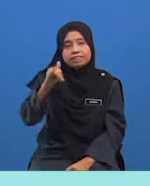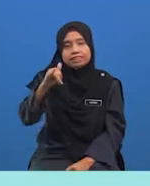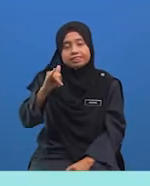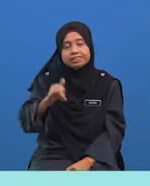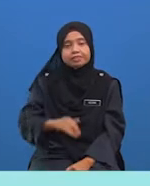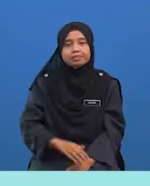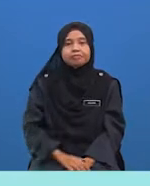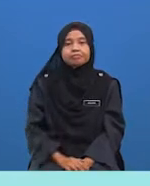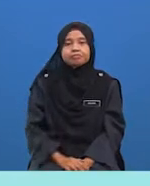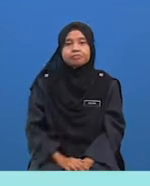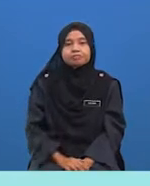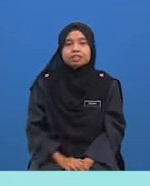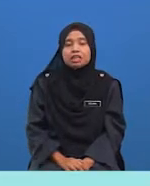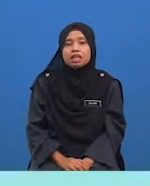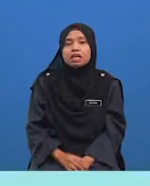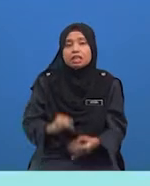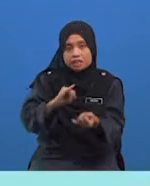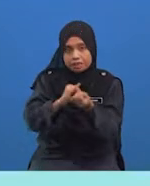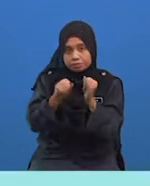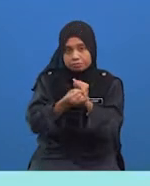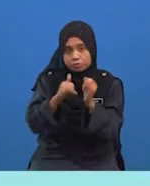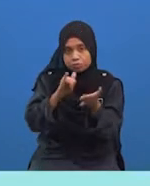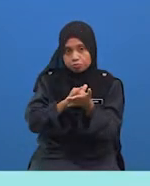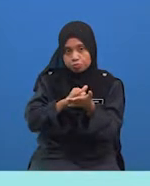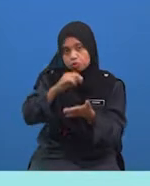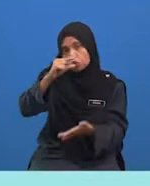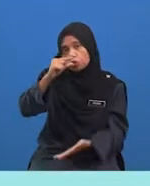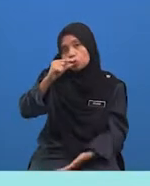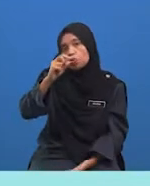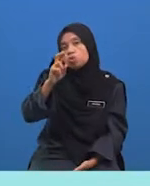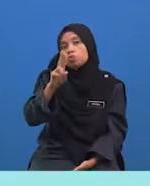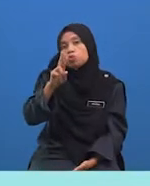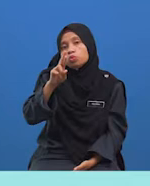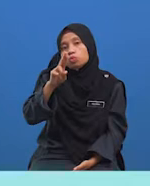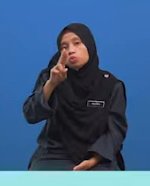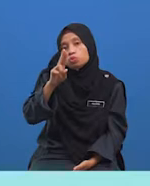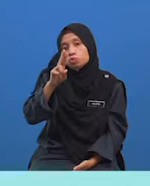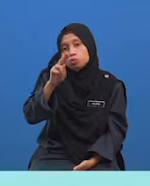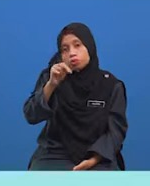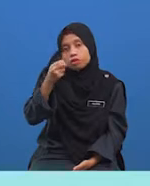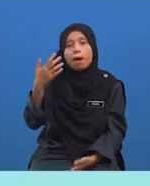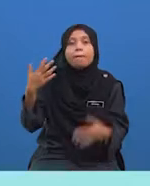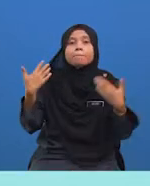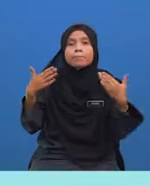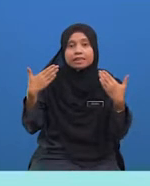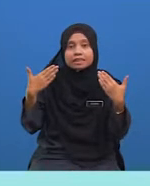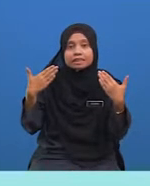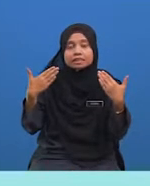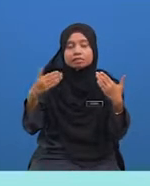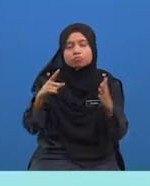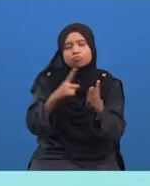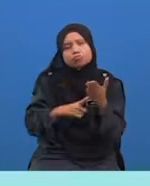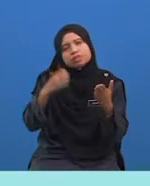Ya, pandai murid-murid. Iklim tersebut ialah gurun panas. Apakah ciri-ciri